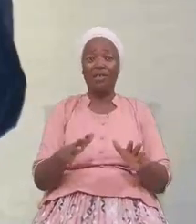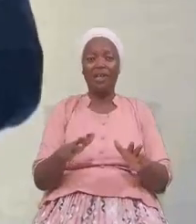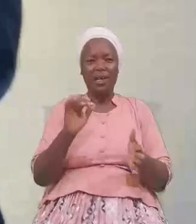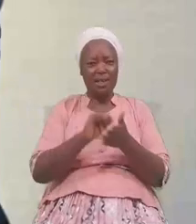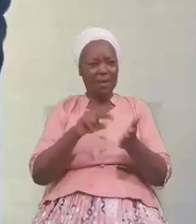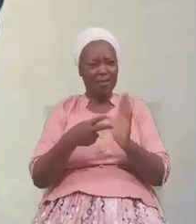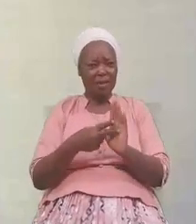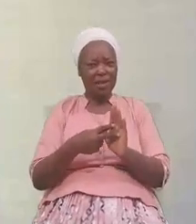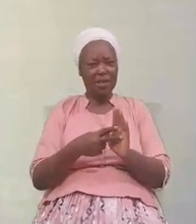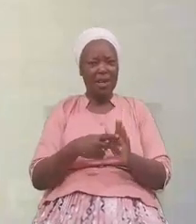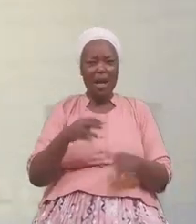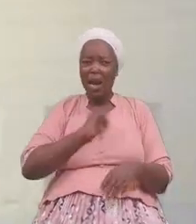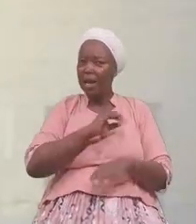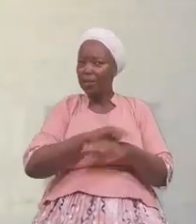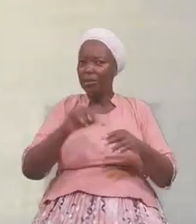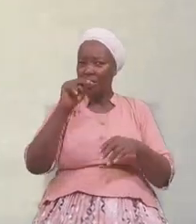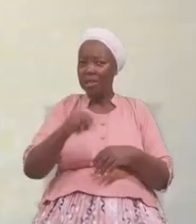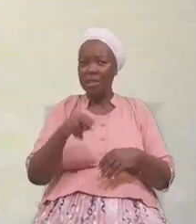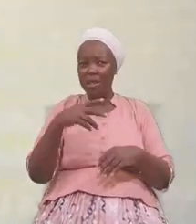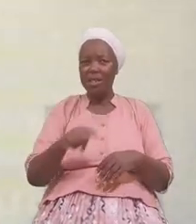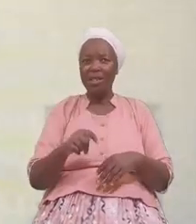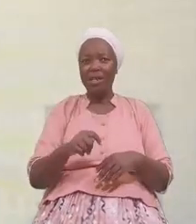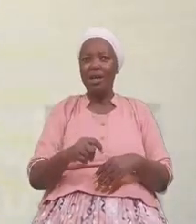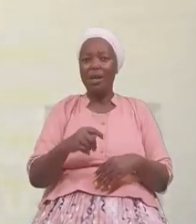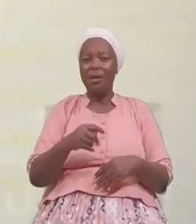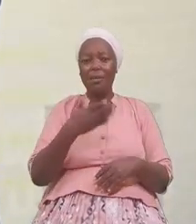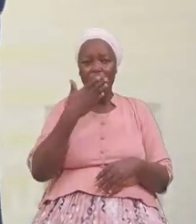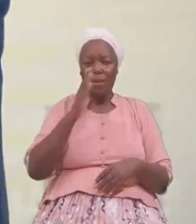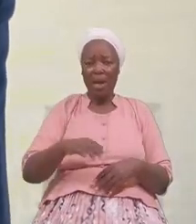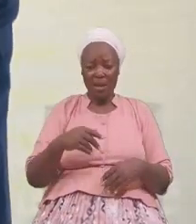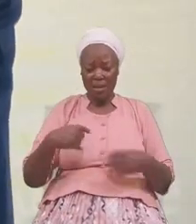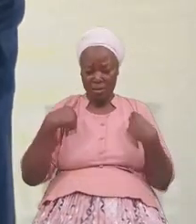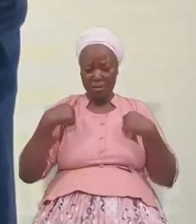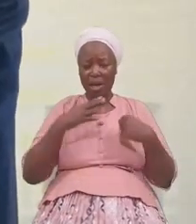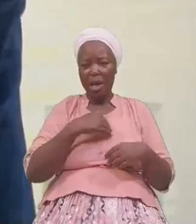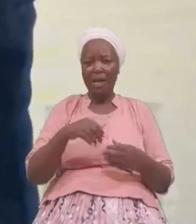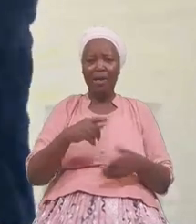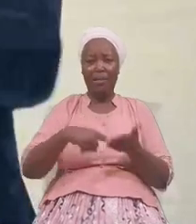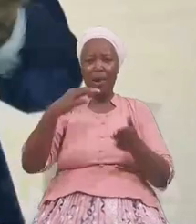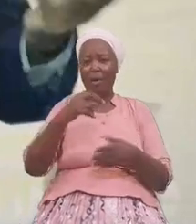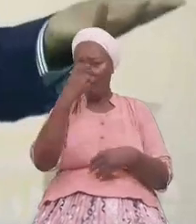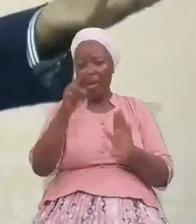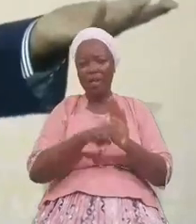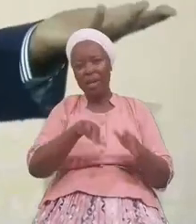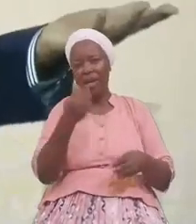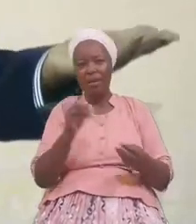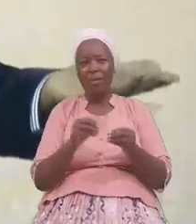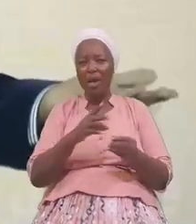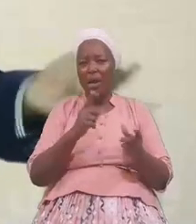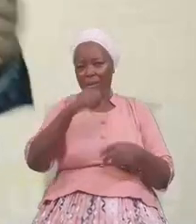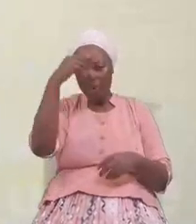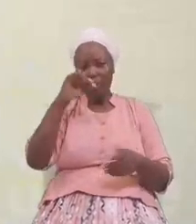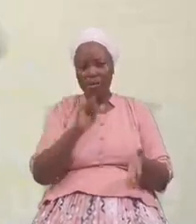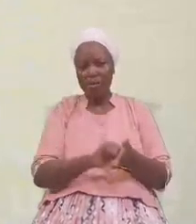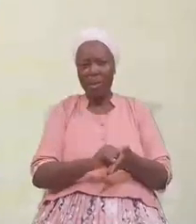que je n'ai plus besoin du badge et de la marque de l'aveuglement. Et pour cela, il